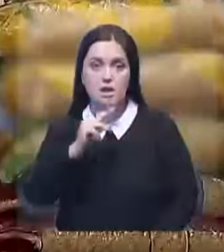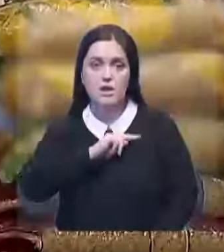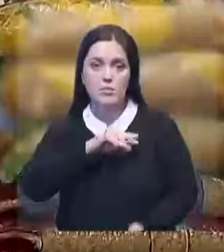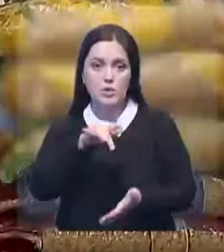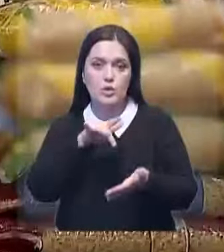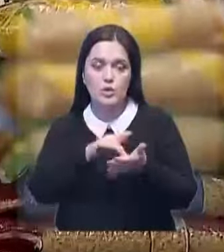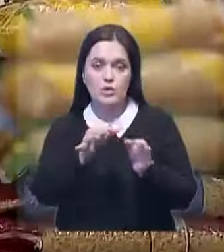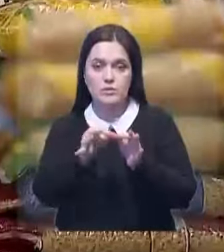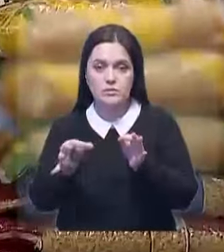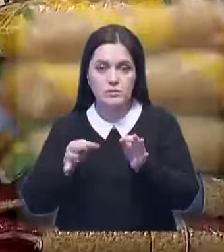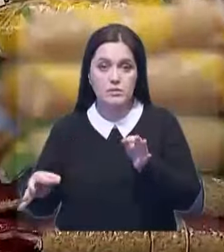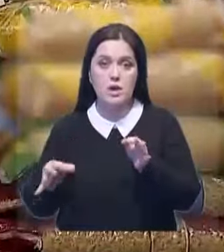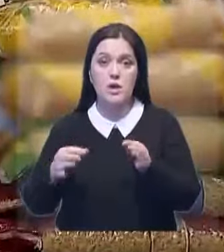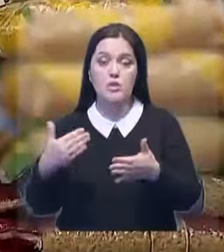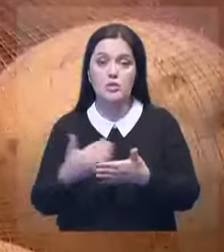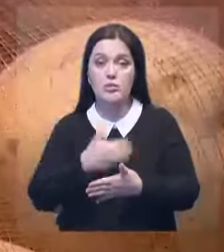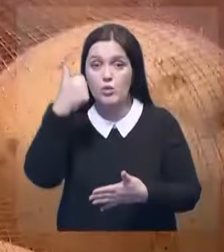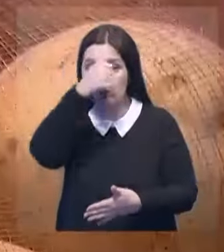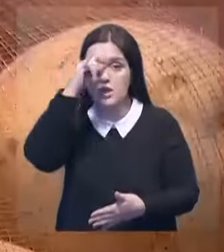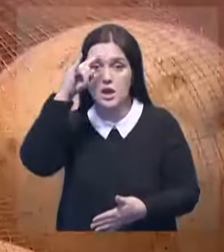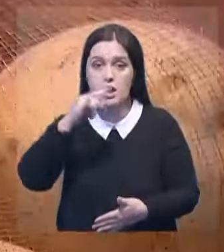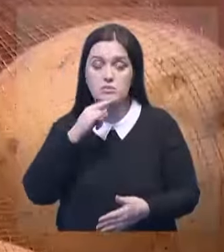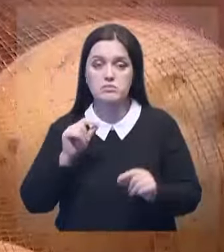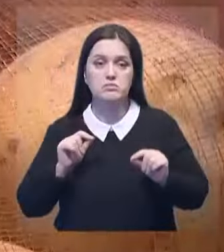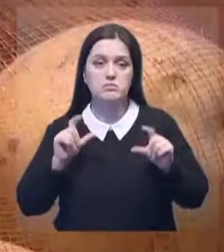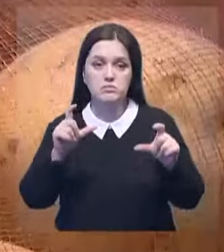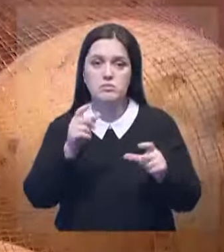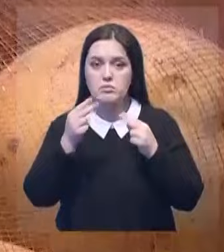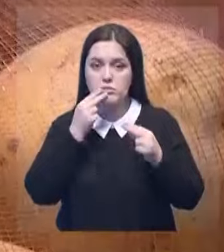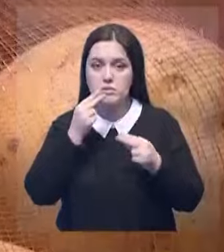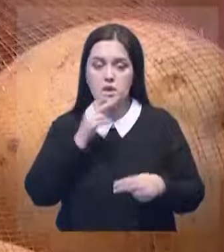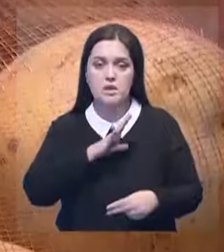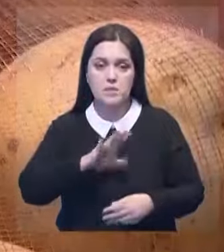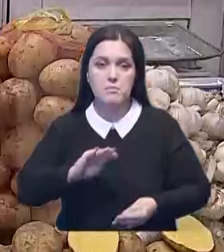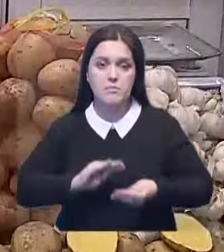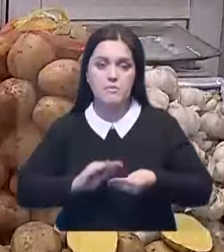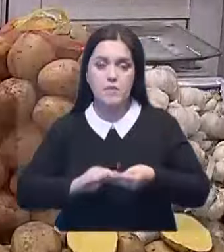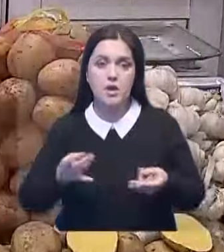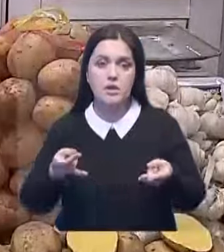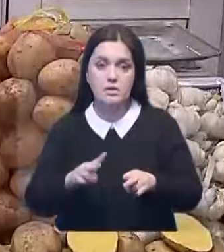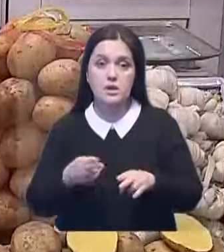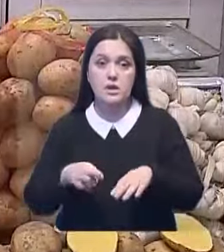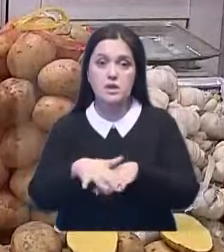работе регионов. При этом даже к Новому году казахстанцы не увидели сильного подорожания продуктов